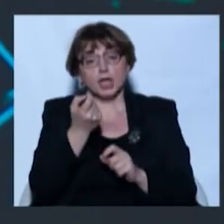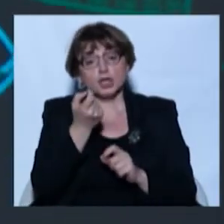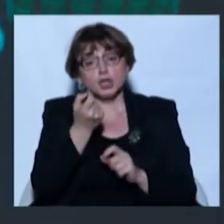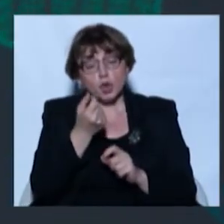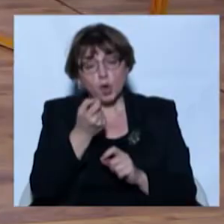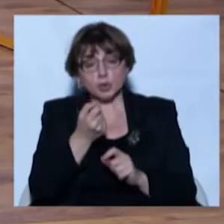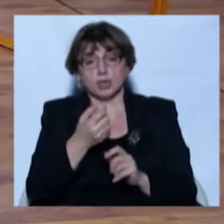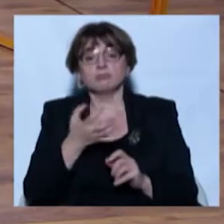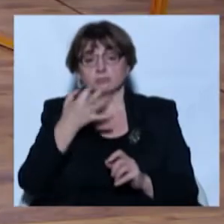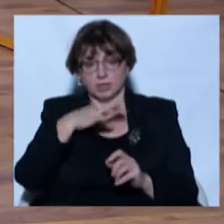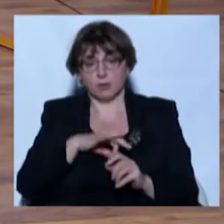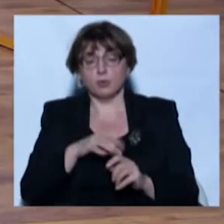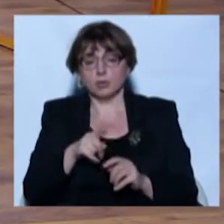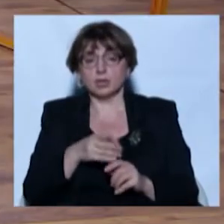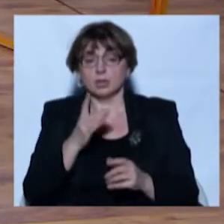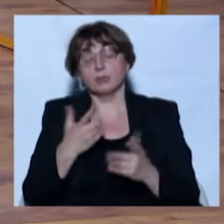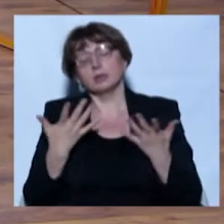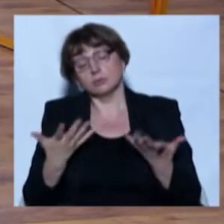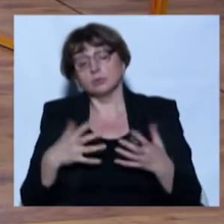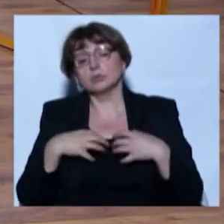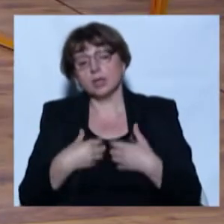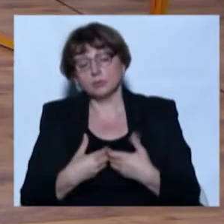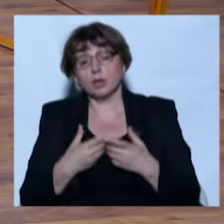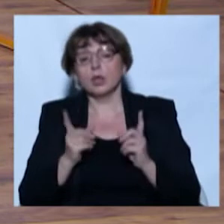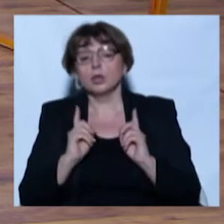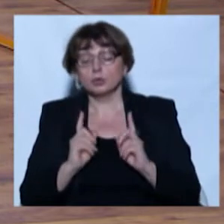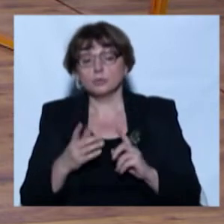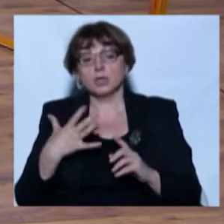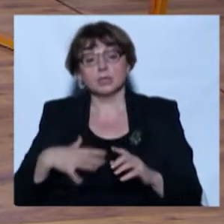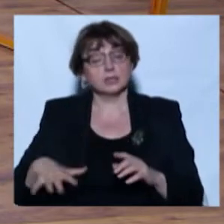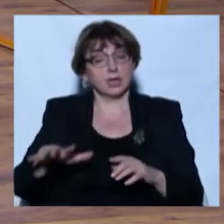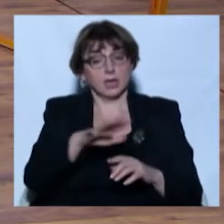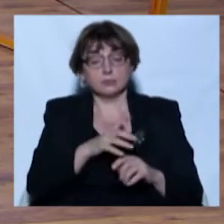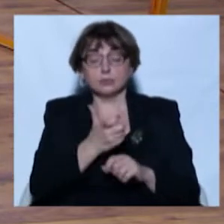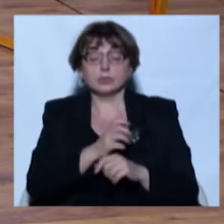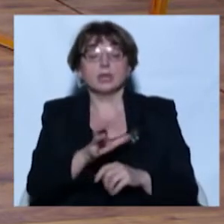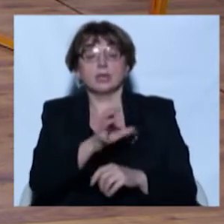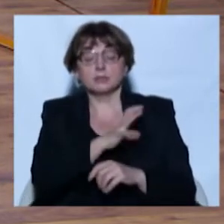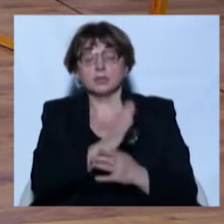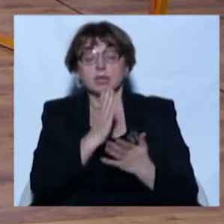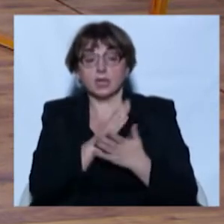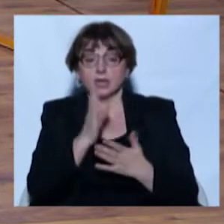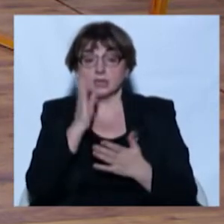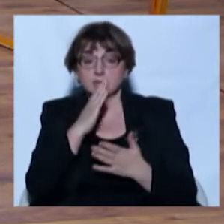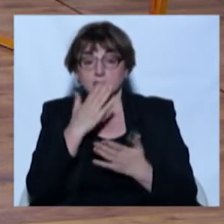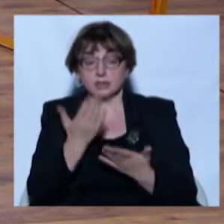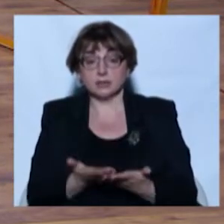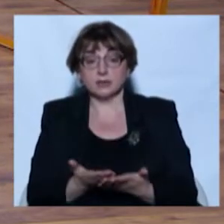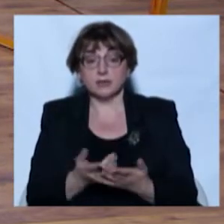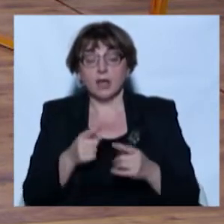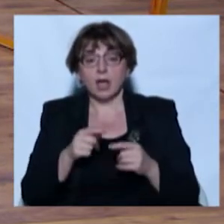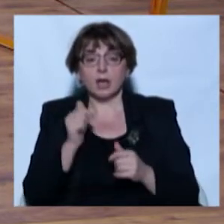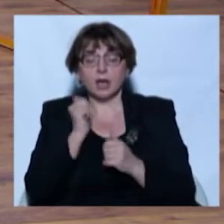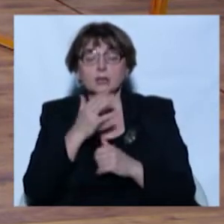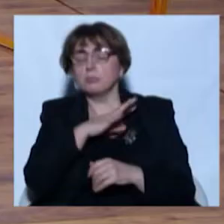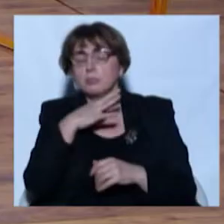ამ წყლის სამწუხაროდ. თუმცა ჩვენი ქვეყანა საქართველო მდიდარია წყლით და აქ